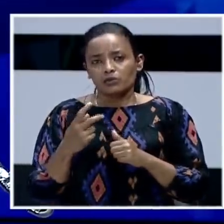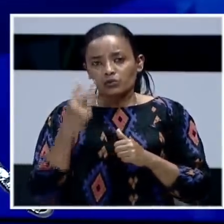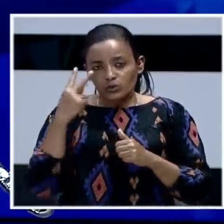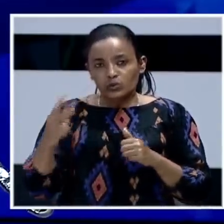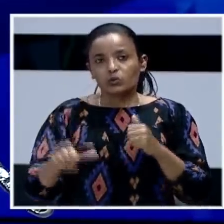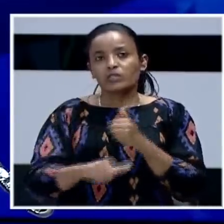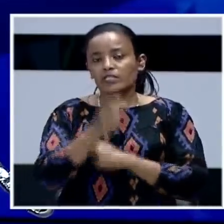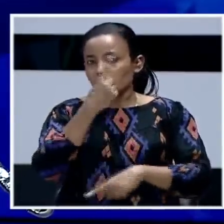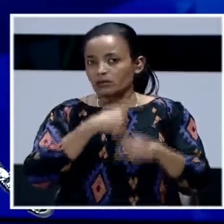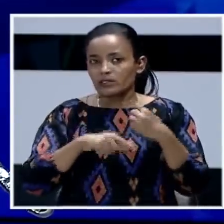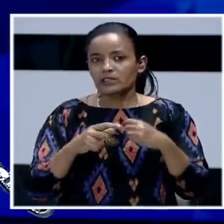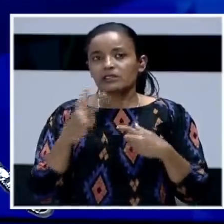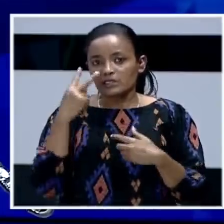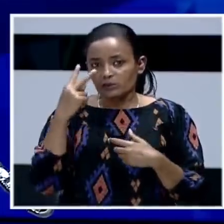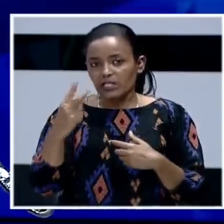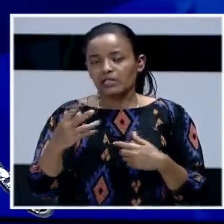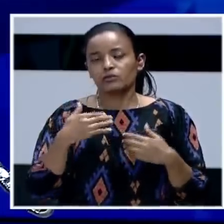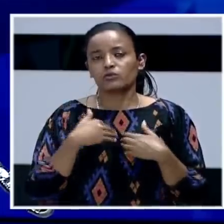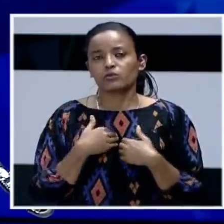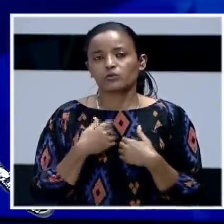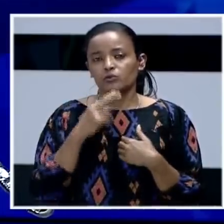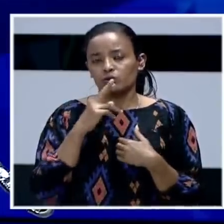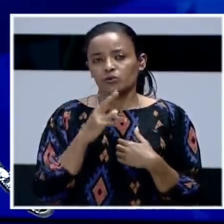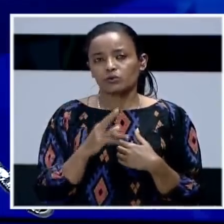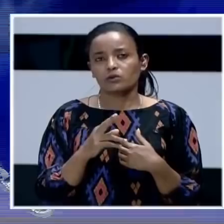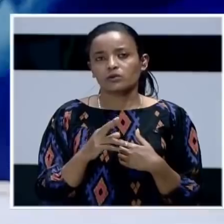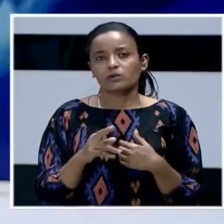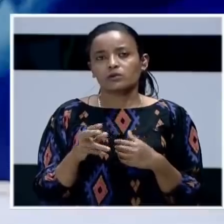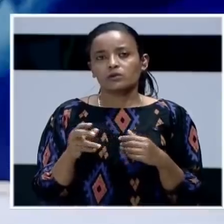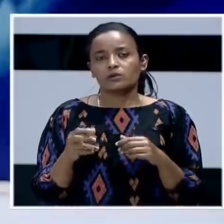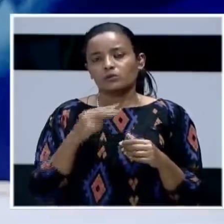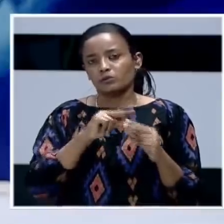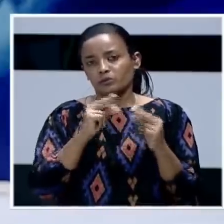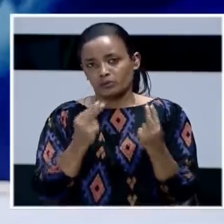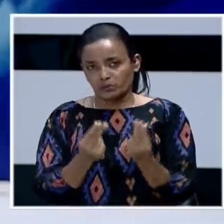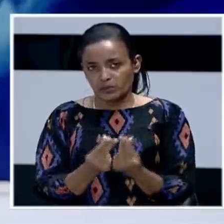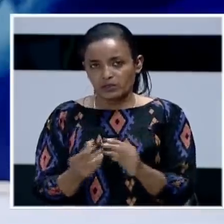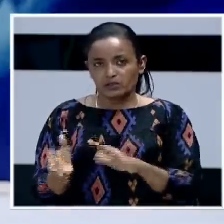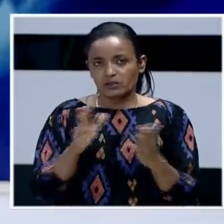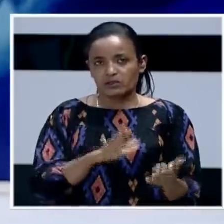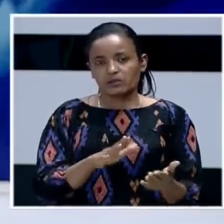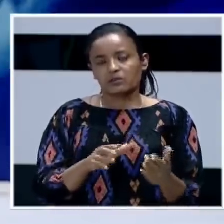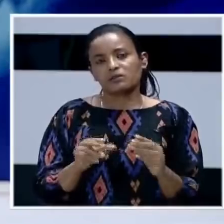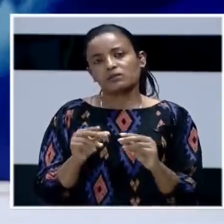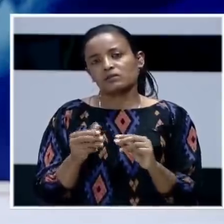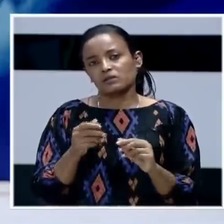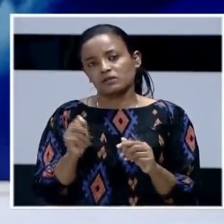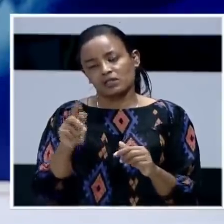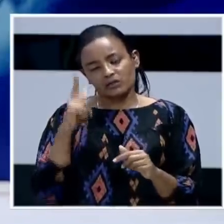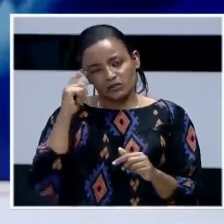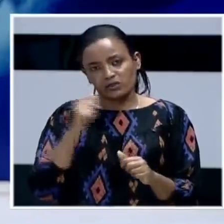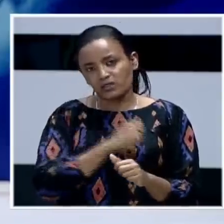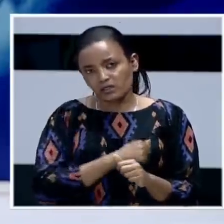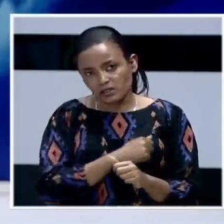غلقن وهم إذا ما لقتنا زول الحزم علتي نسدرا مواتي تلفزيون تقرأي مثلا أنا عيمنا دكتور حاقوس قودي فاين